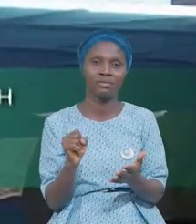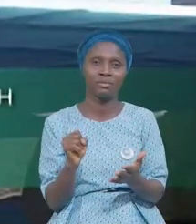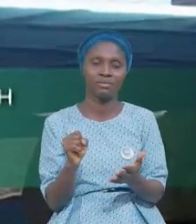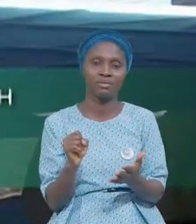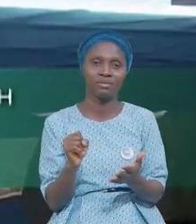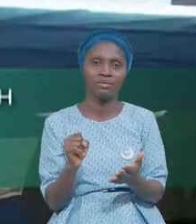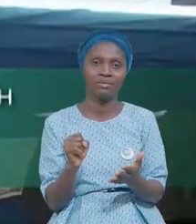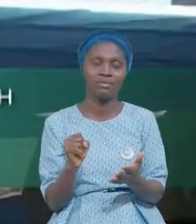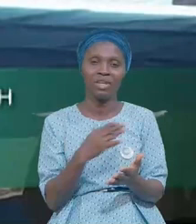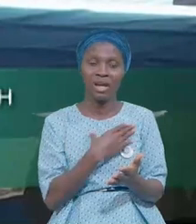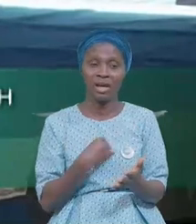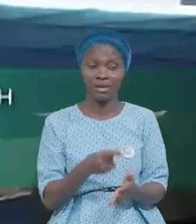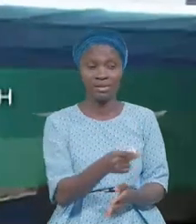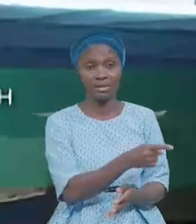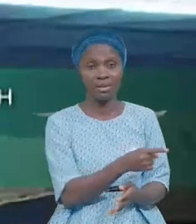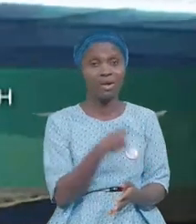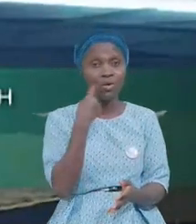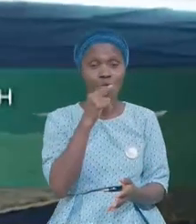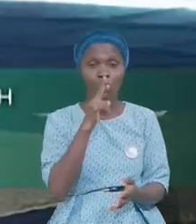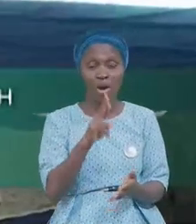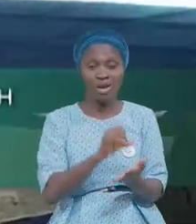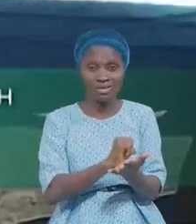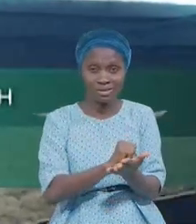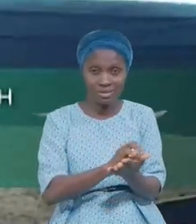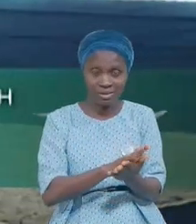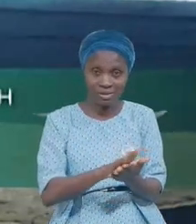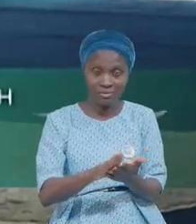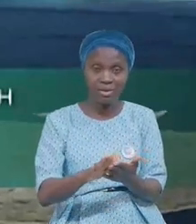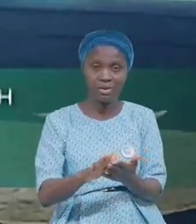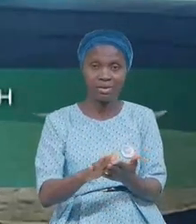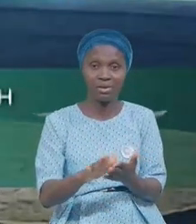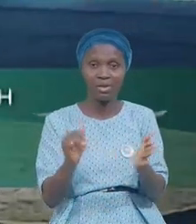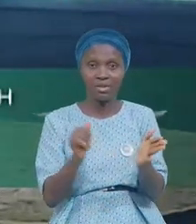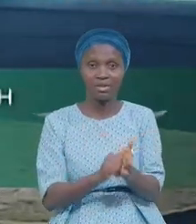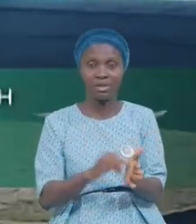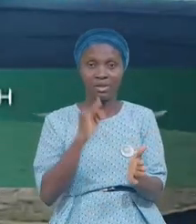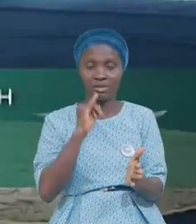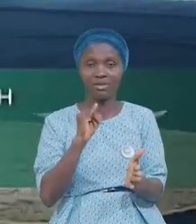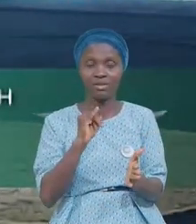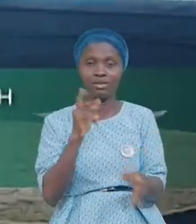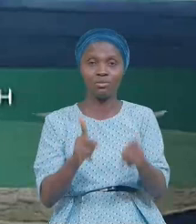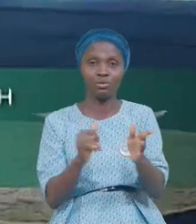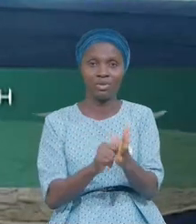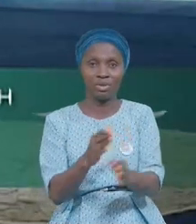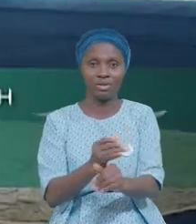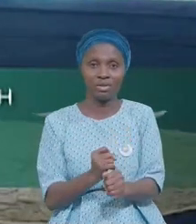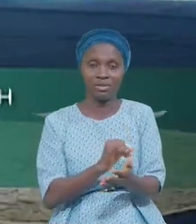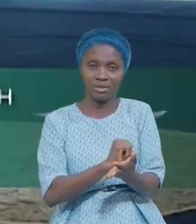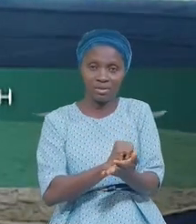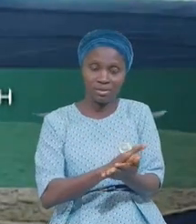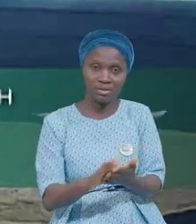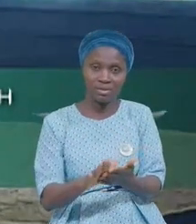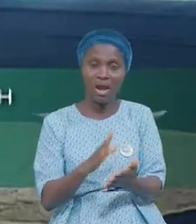Car celui qui sanctifie, c'est-à-dire Christ, et ceux qui sont sanctifiés, ceux des francs croyants qui sont